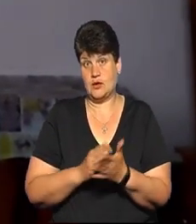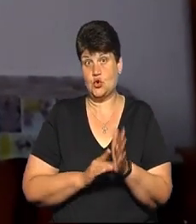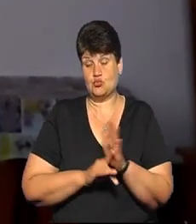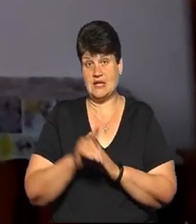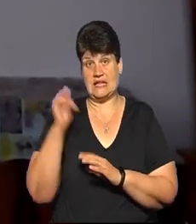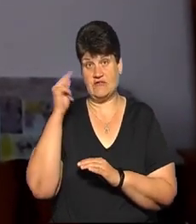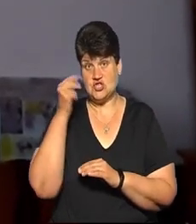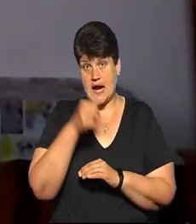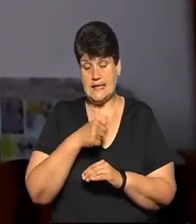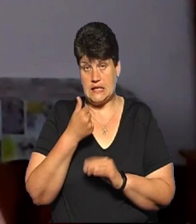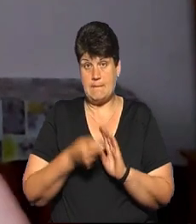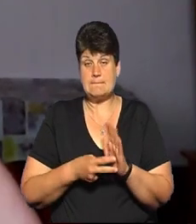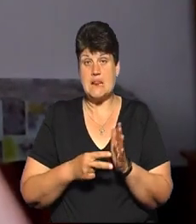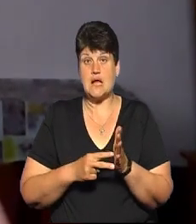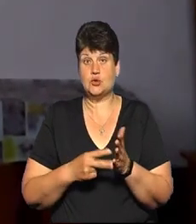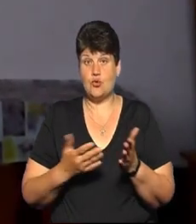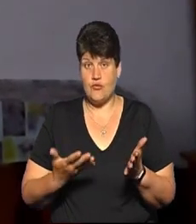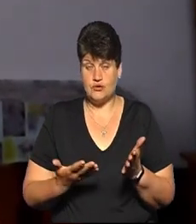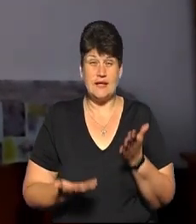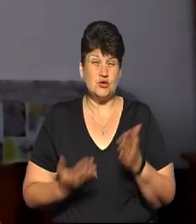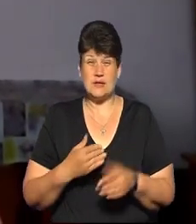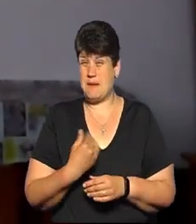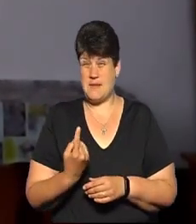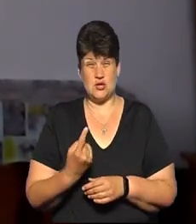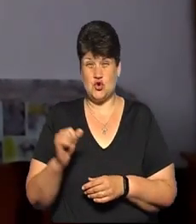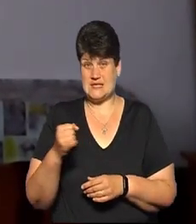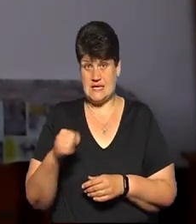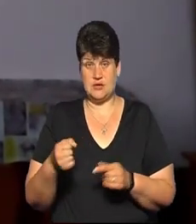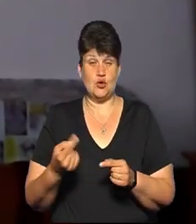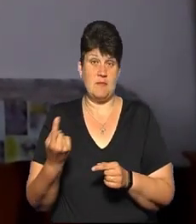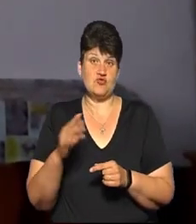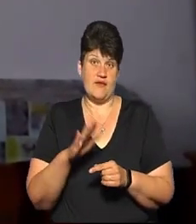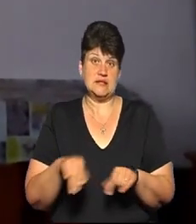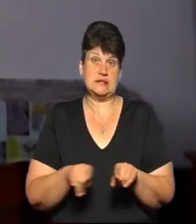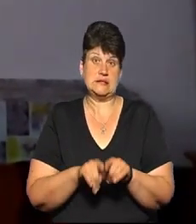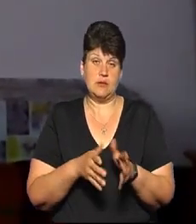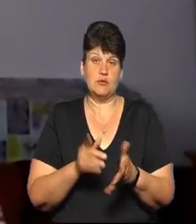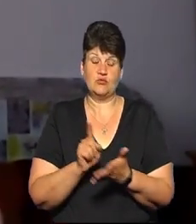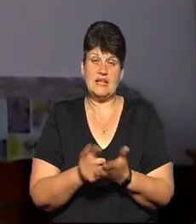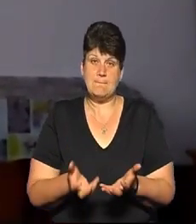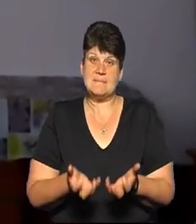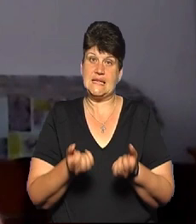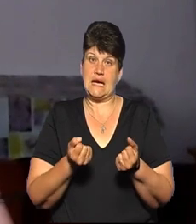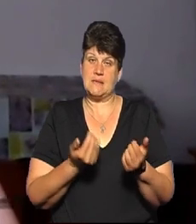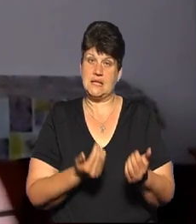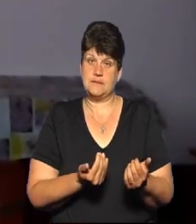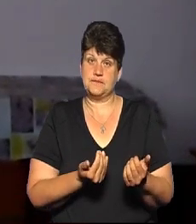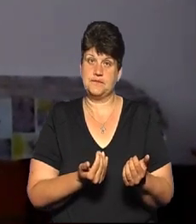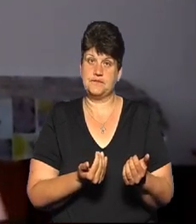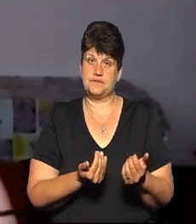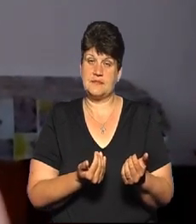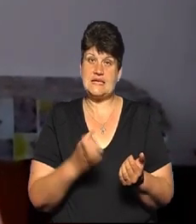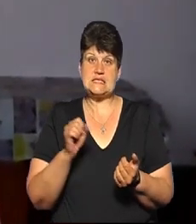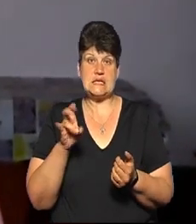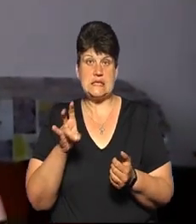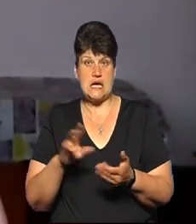рік плановано, якщо не 1 серпня, то 1 вересня також. Тому ми мусимо підтримувати і санітарні умови,